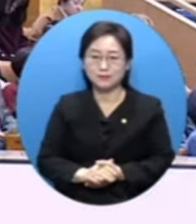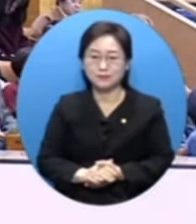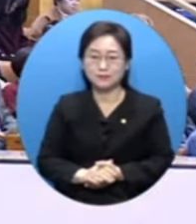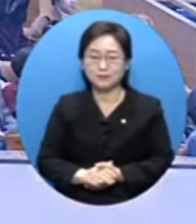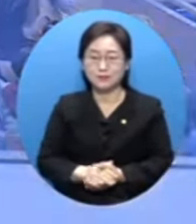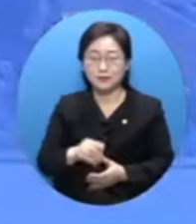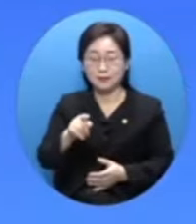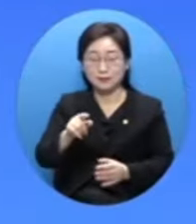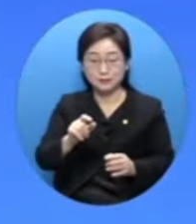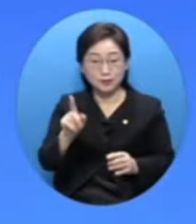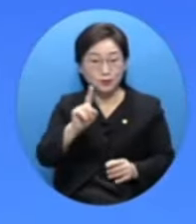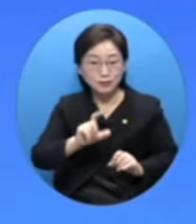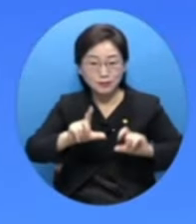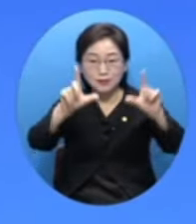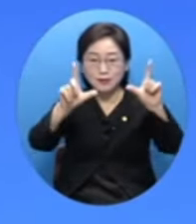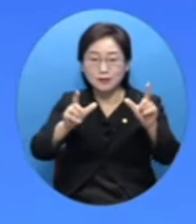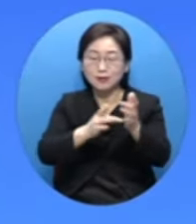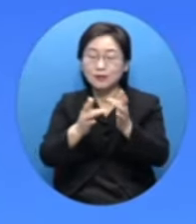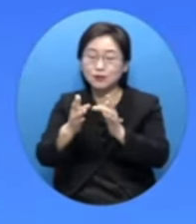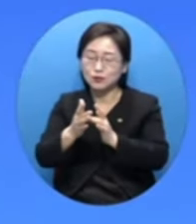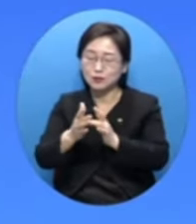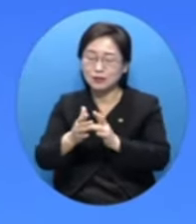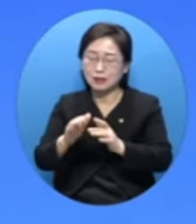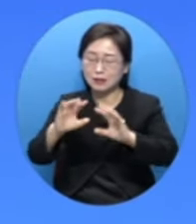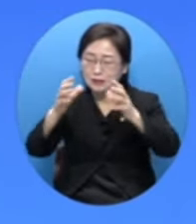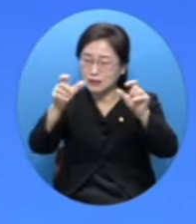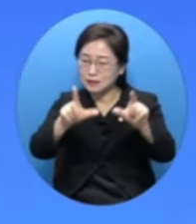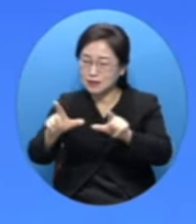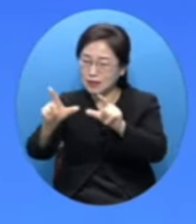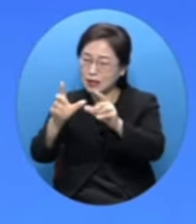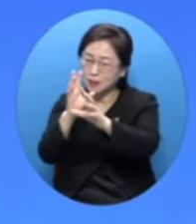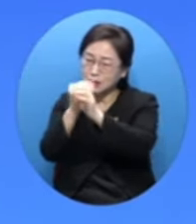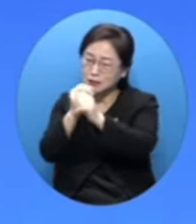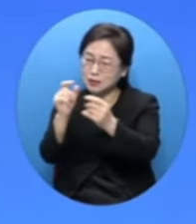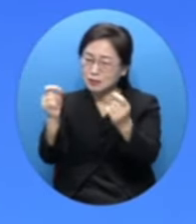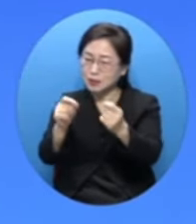그날도 예수님께서는 이 땅에 있을 날이 며칠 남지 않았는데